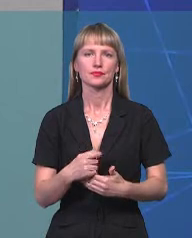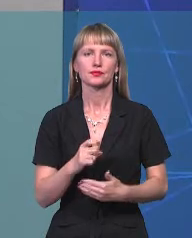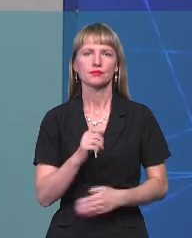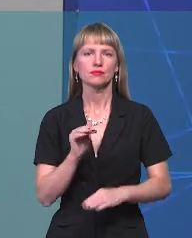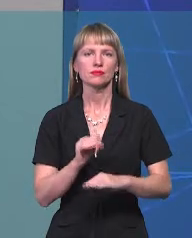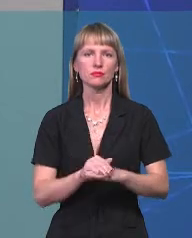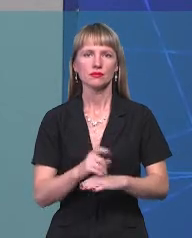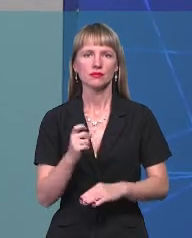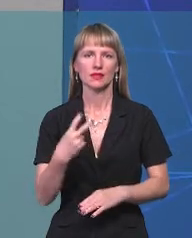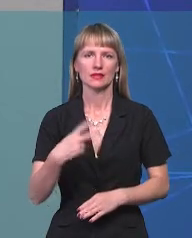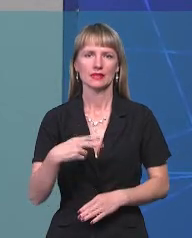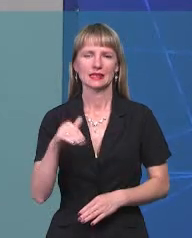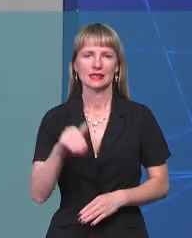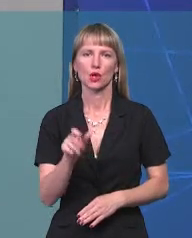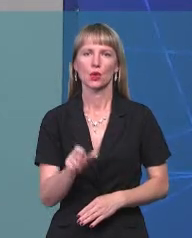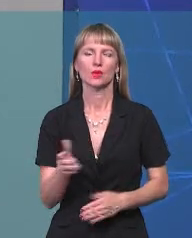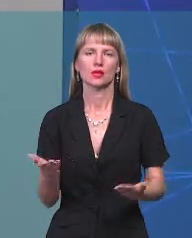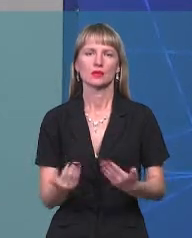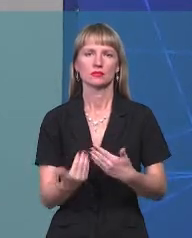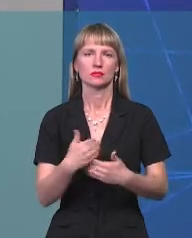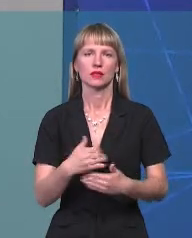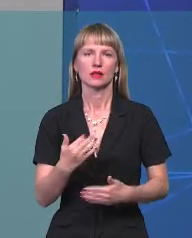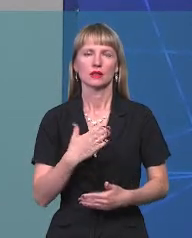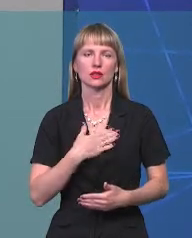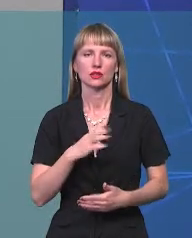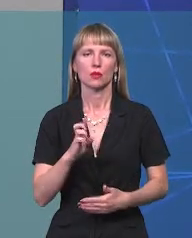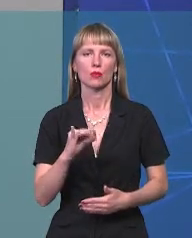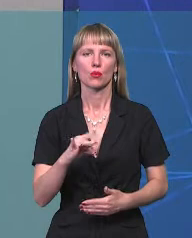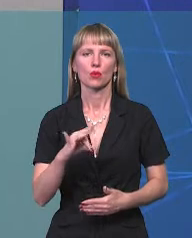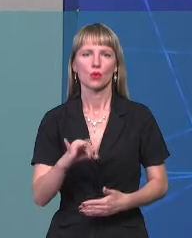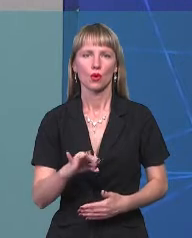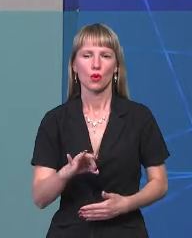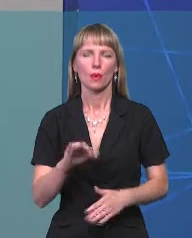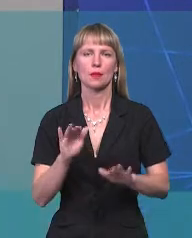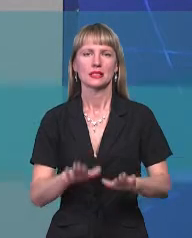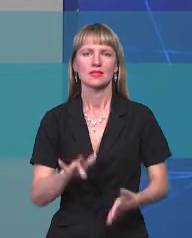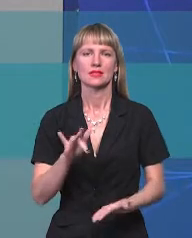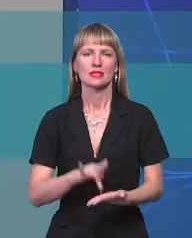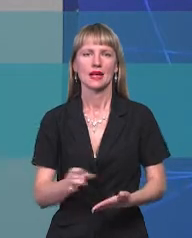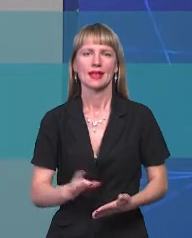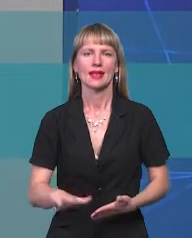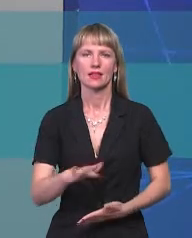фактично з 20 тисяч людей, які звернулися до наших бюро, місцевих центрів, регіонального центру,